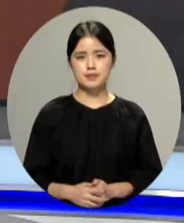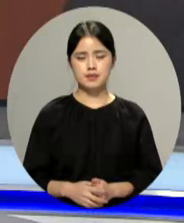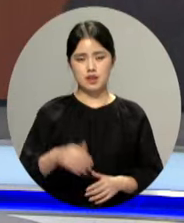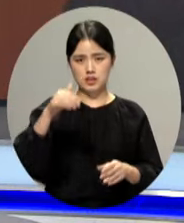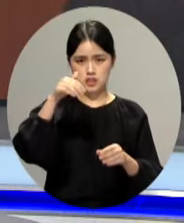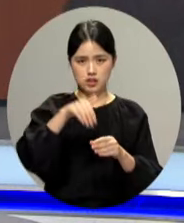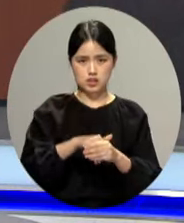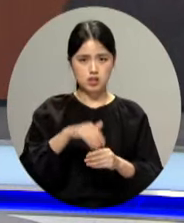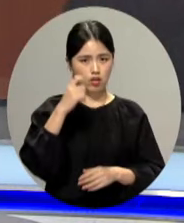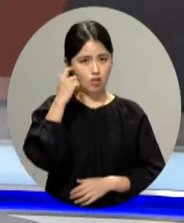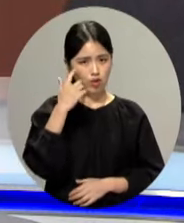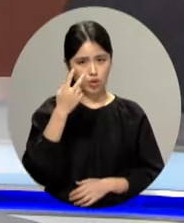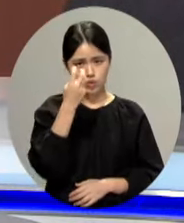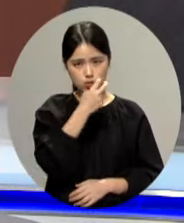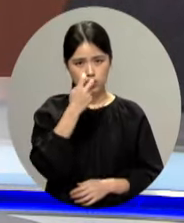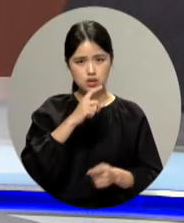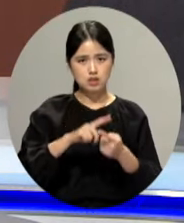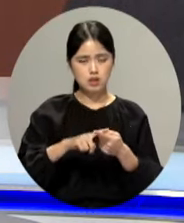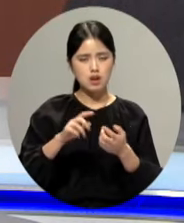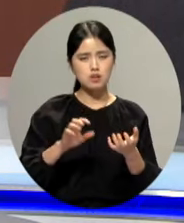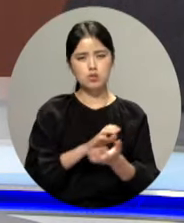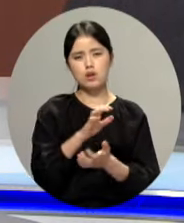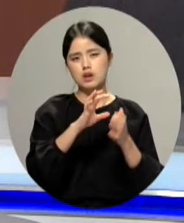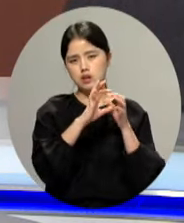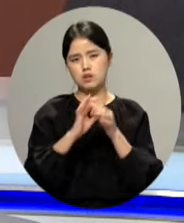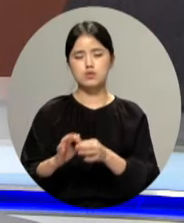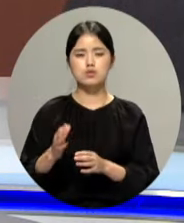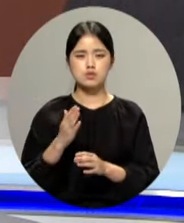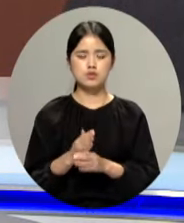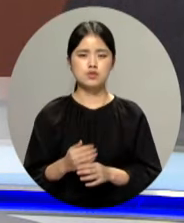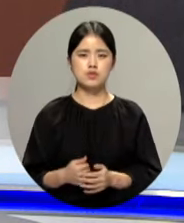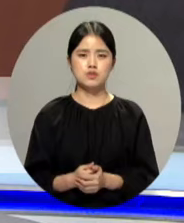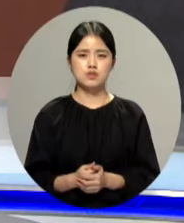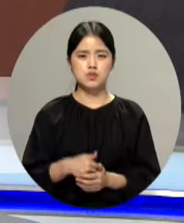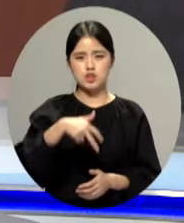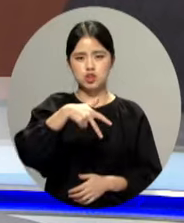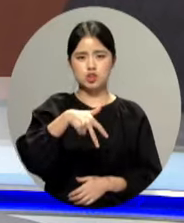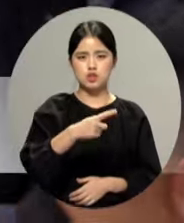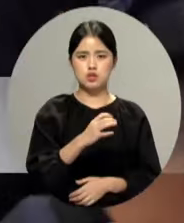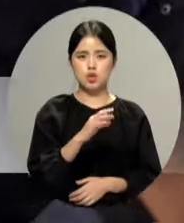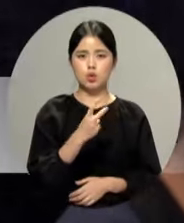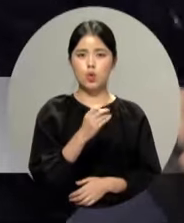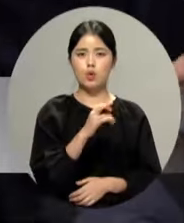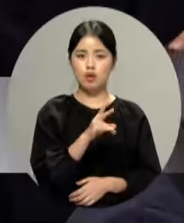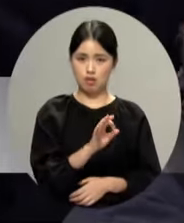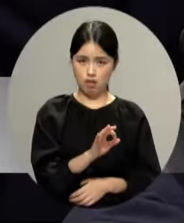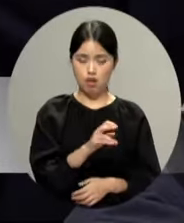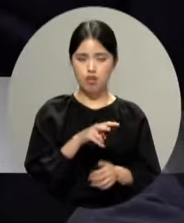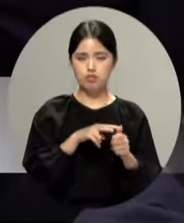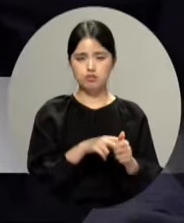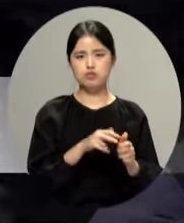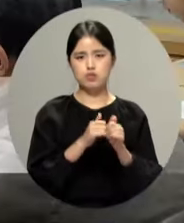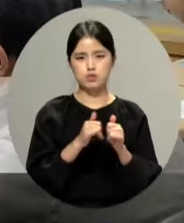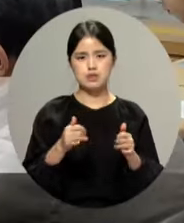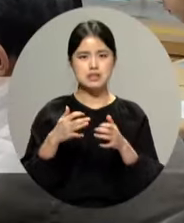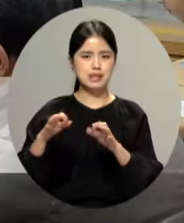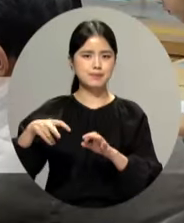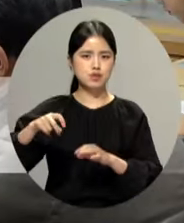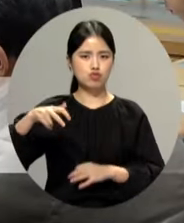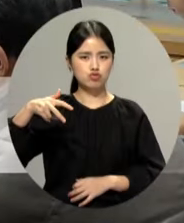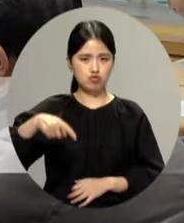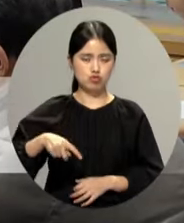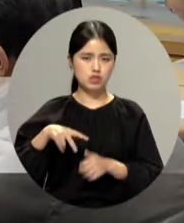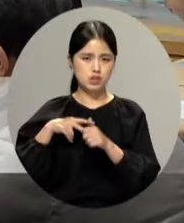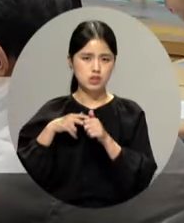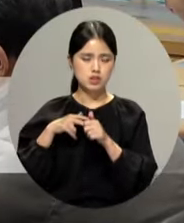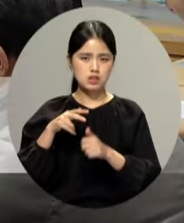선거 여론조사를 둘러싼 논란이 계속되고 있습니다. 정동영, 전주병 예비후보는 김성주 의원이